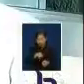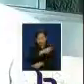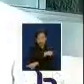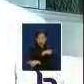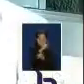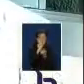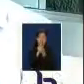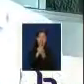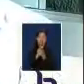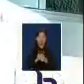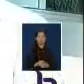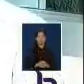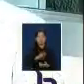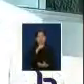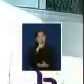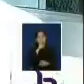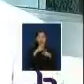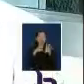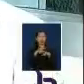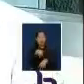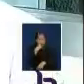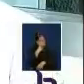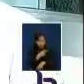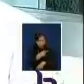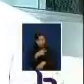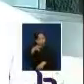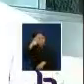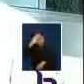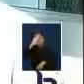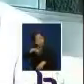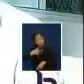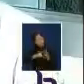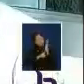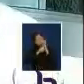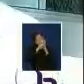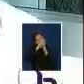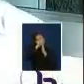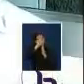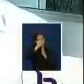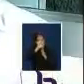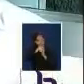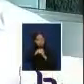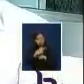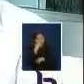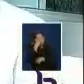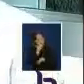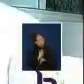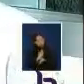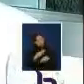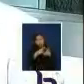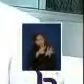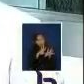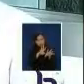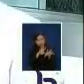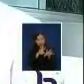าหมอนะ ครับ ทีนี้ถ้าเราปล่อยไปอีกถ้าเชื้อเกิดรุนแรงแล้วชัก หรือว่าขาเปี้ยอ่อนแรงเนี่ยเนี่ยมันเข้าสู่สม